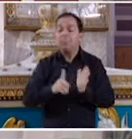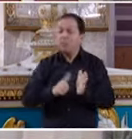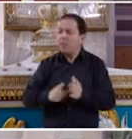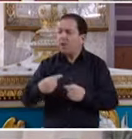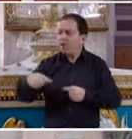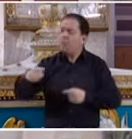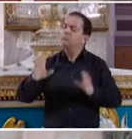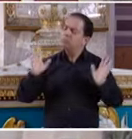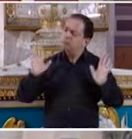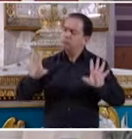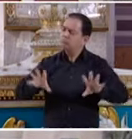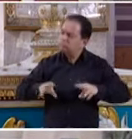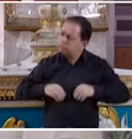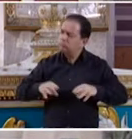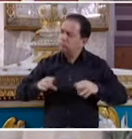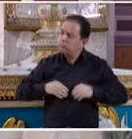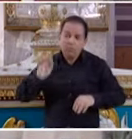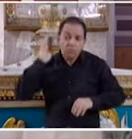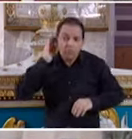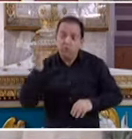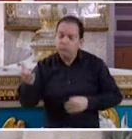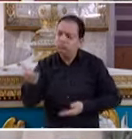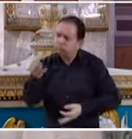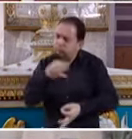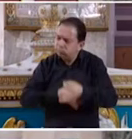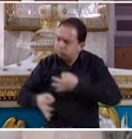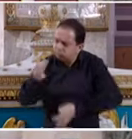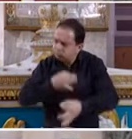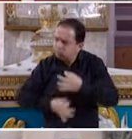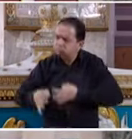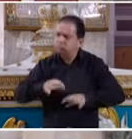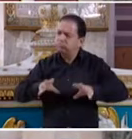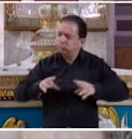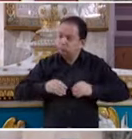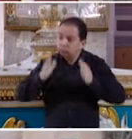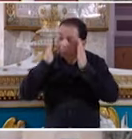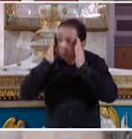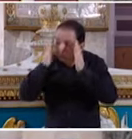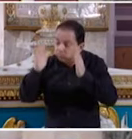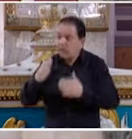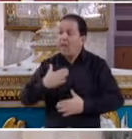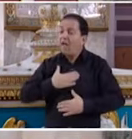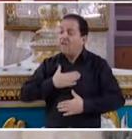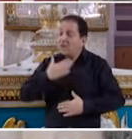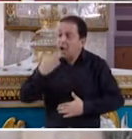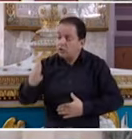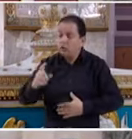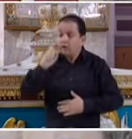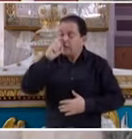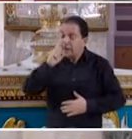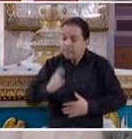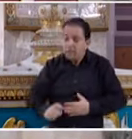άλλου, το να τον ακούεις τον άλλον, να τον προσέχεις, να ευχαριστείς, να βιώνεις την υποχρέωση